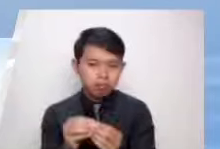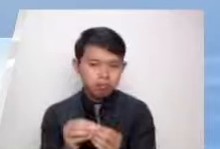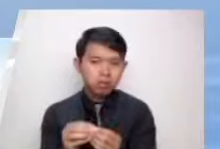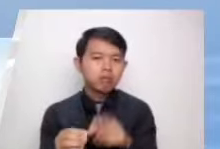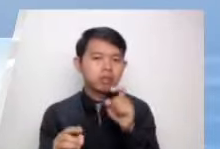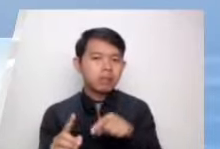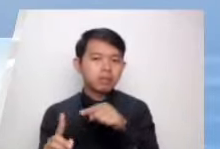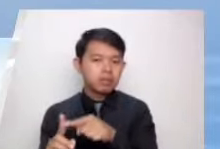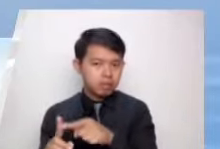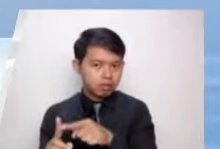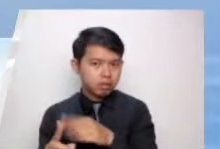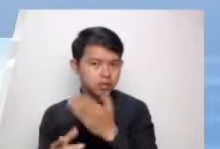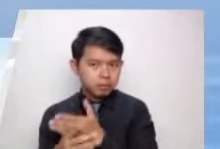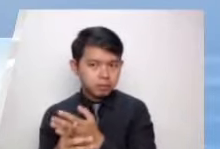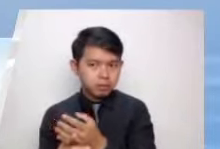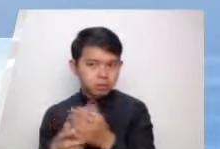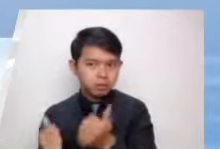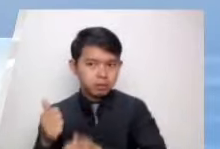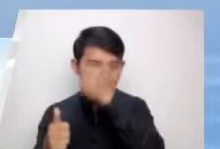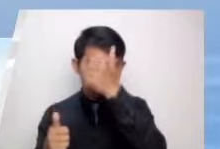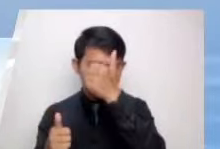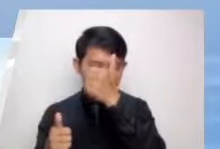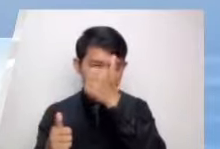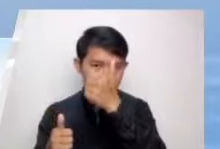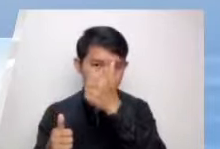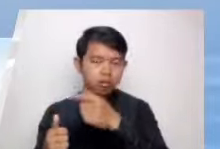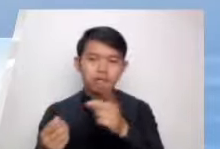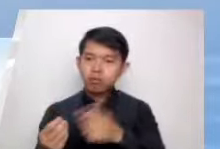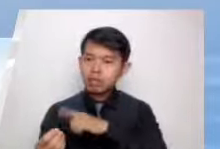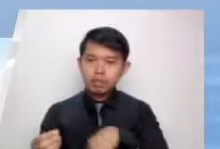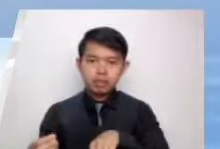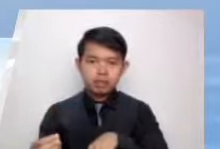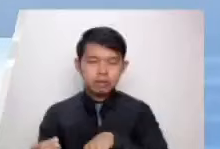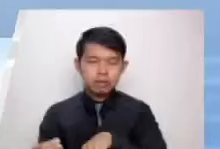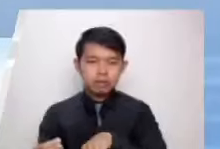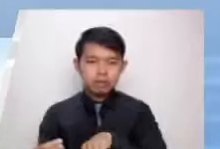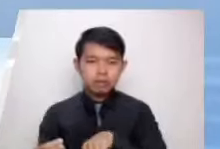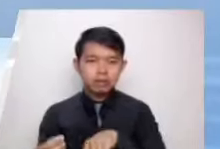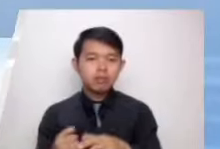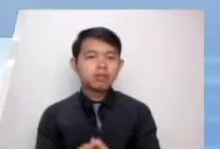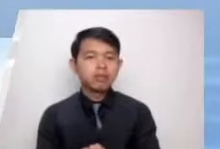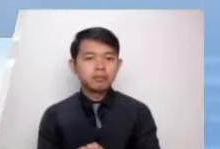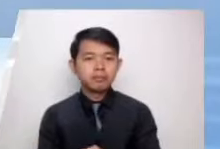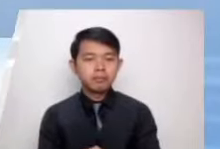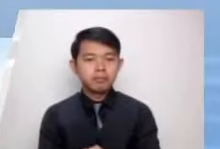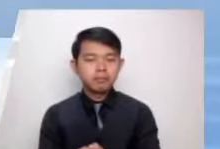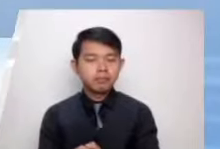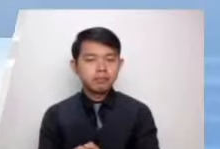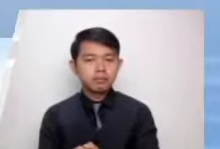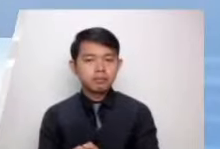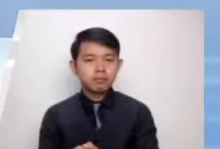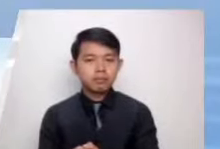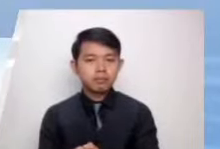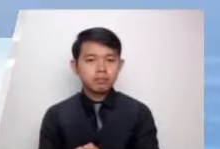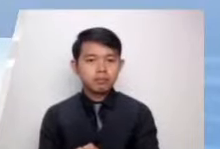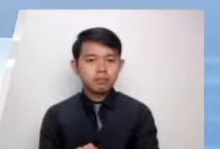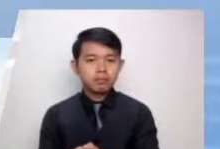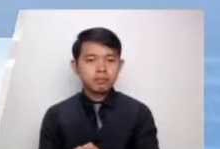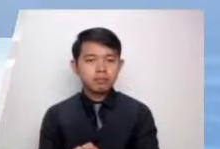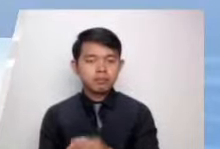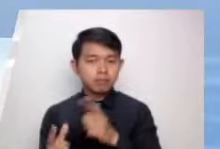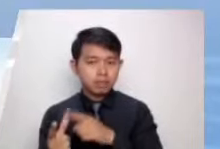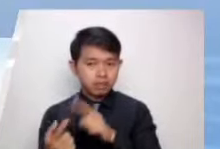nanalo. Ibabaliwala po namin ang proklamasyon nung initiate na proklama na kandidato na dapat pala italo at pagkatapos ipoproklama namin